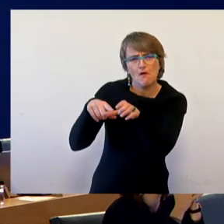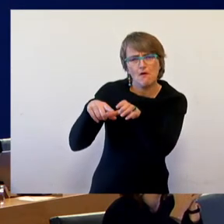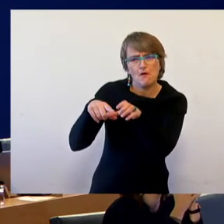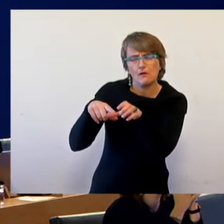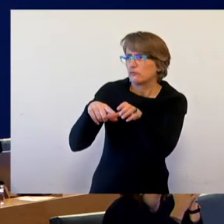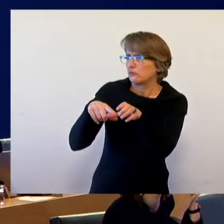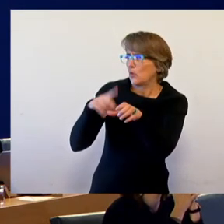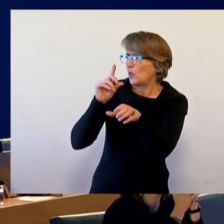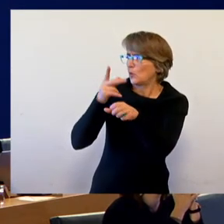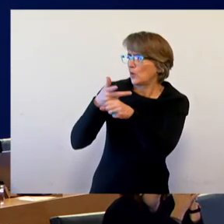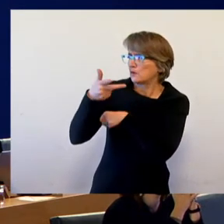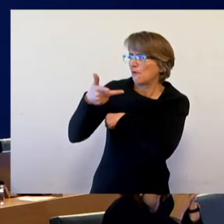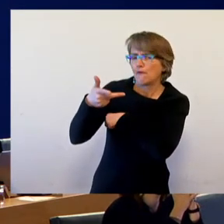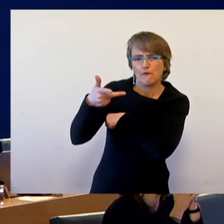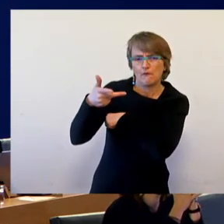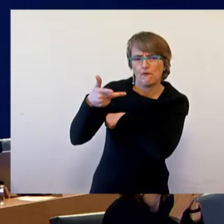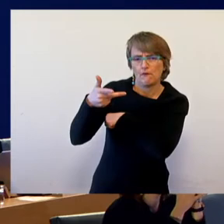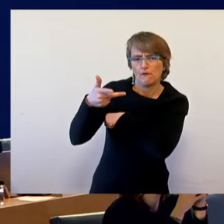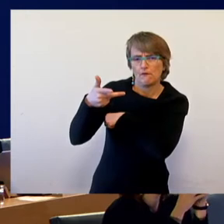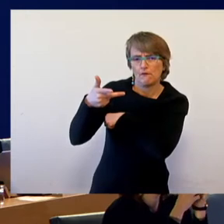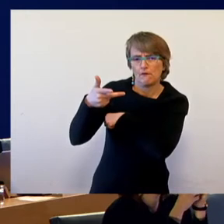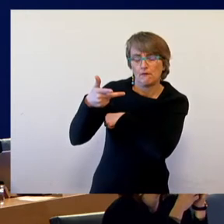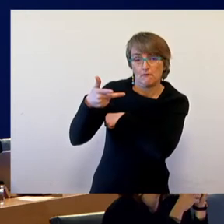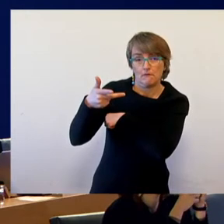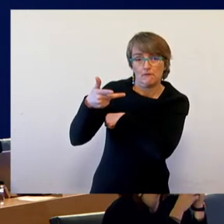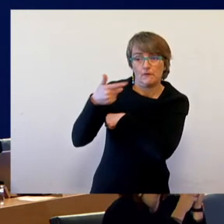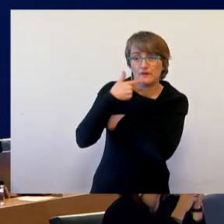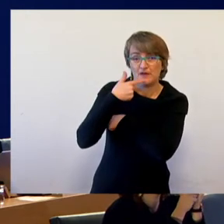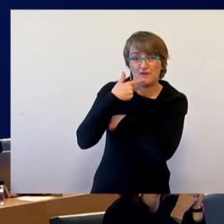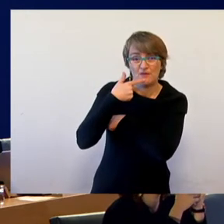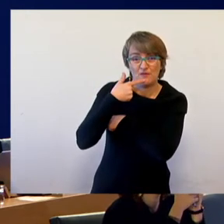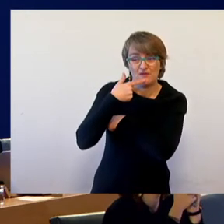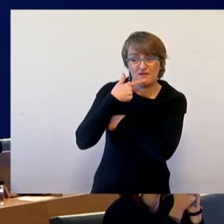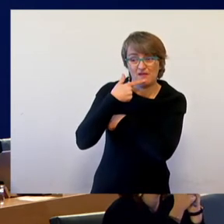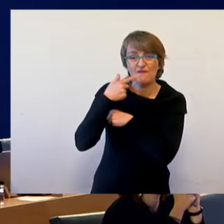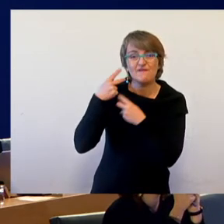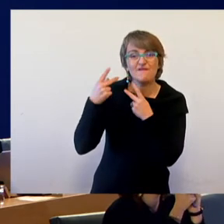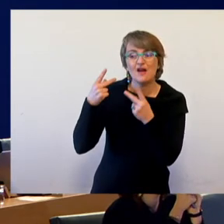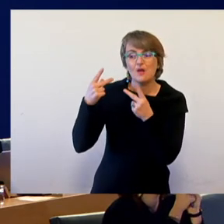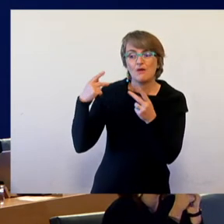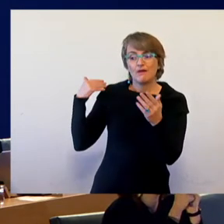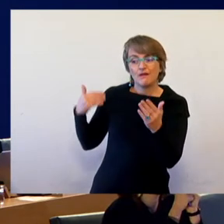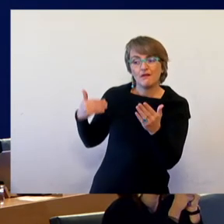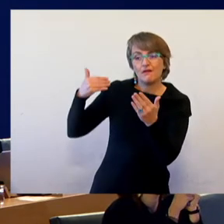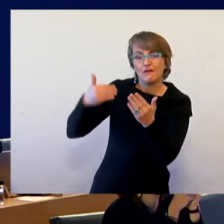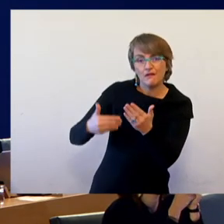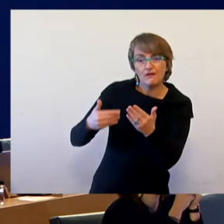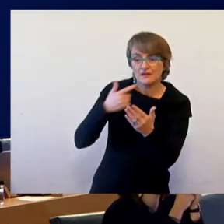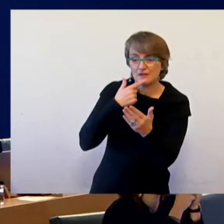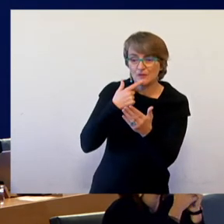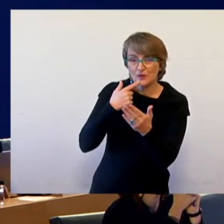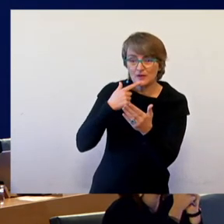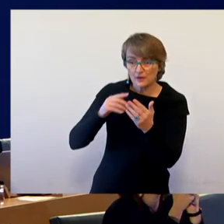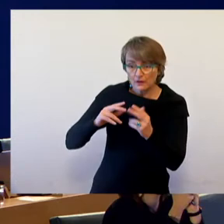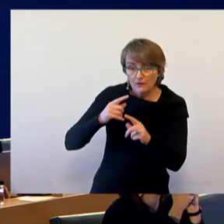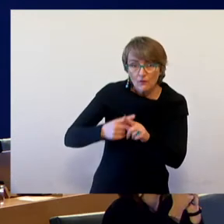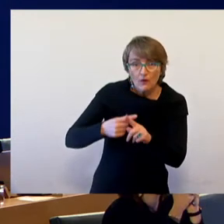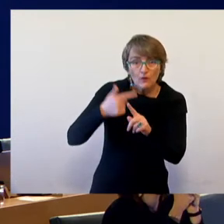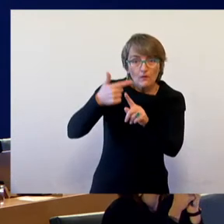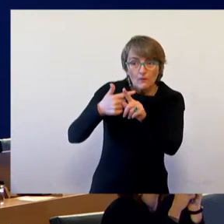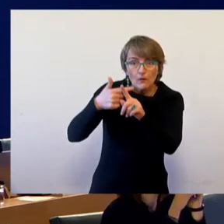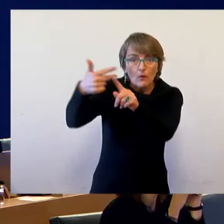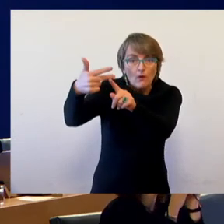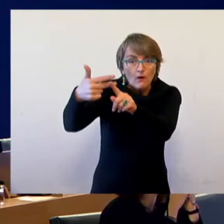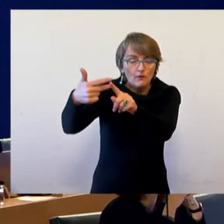3 ans. C'est-à-dire on double, on triple la moyenne que vous nous avez citée, de 90 millions d'euros. C'est